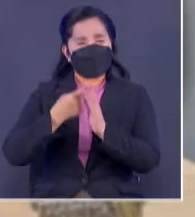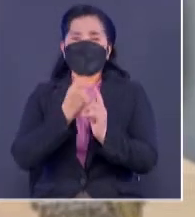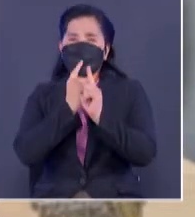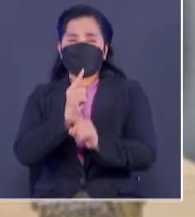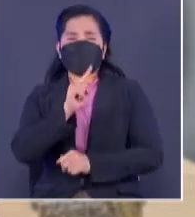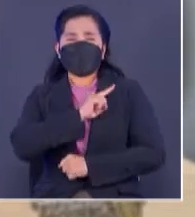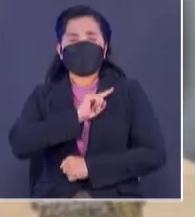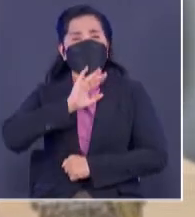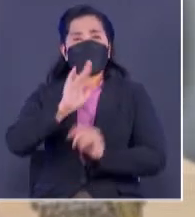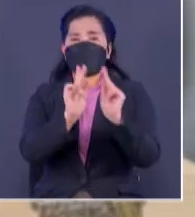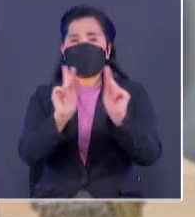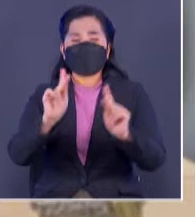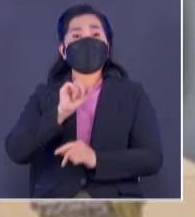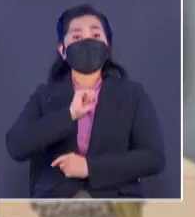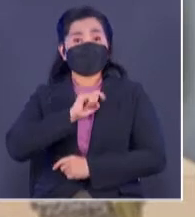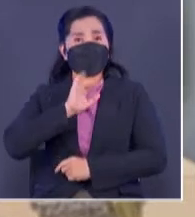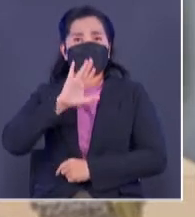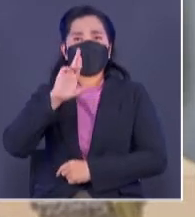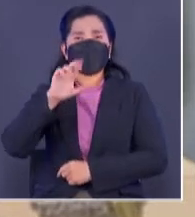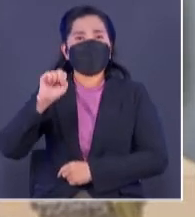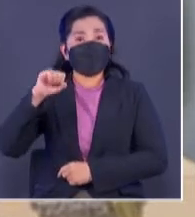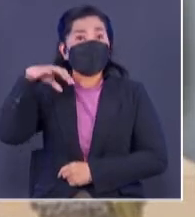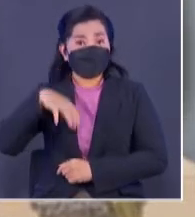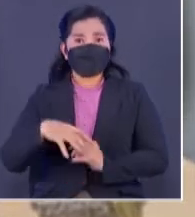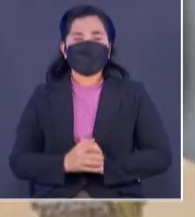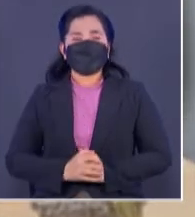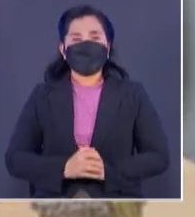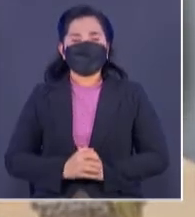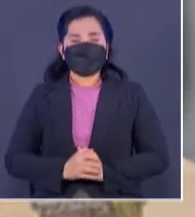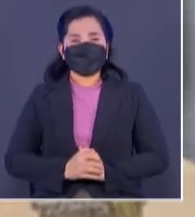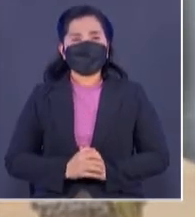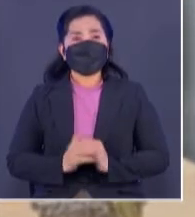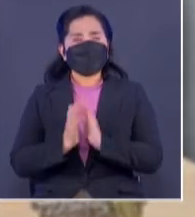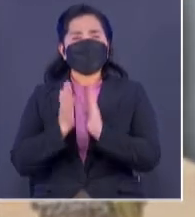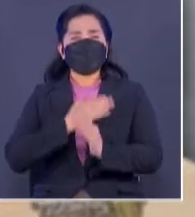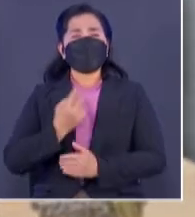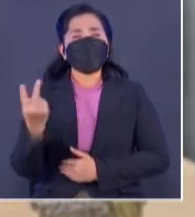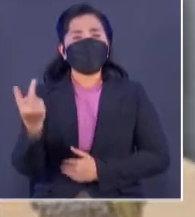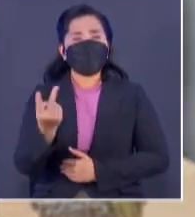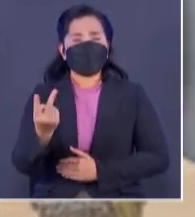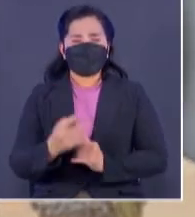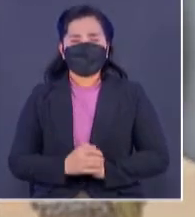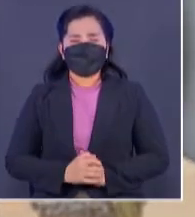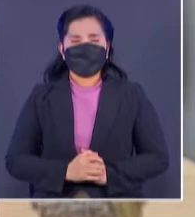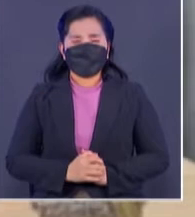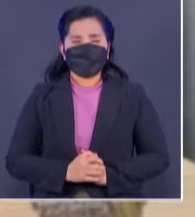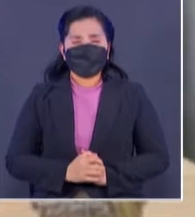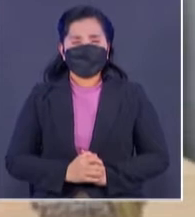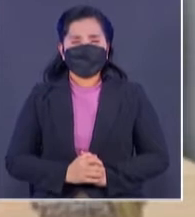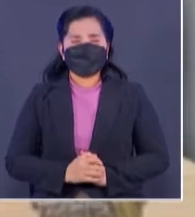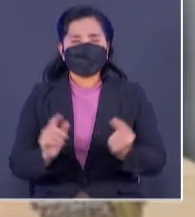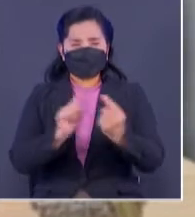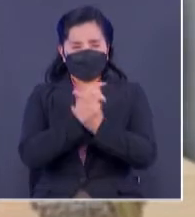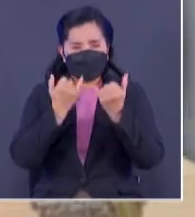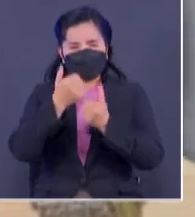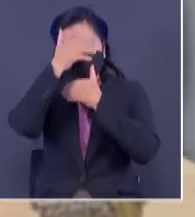าจหน้าที่ของกรรมธิการสำหรับประเด็นของพระมหาไพวันและพระมหาสมปองก็เป็นเรื่องที่สังคมให้